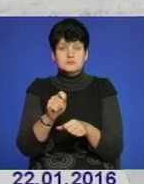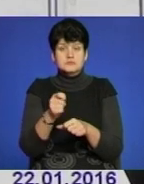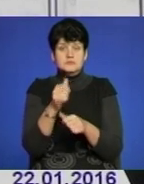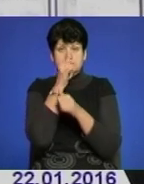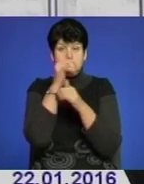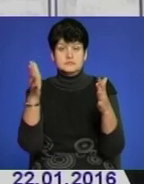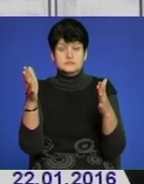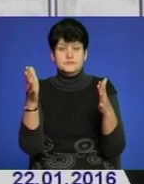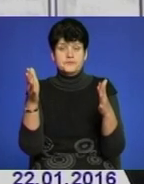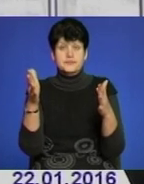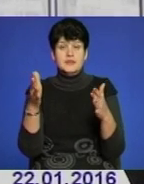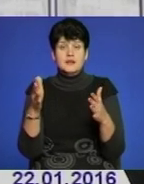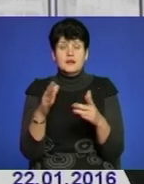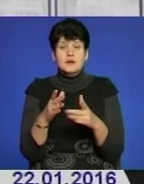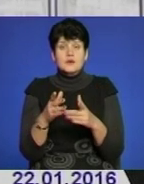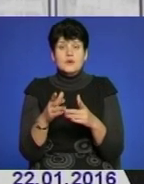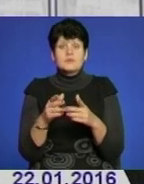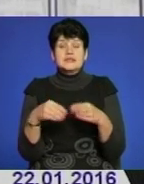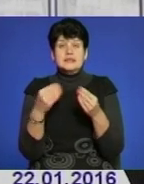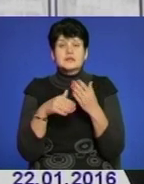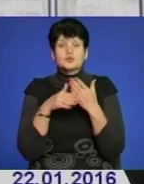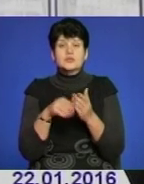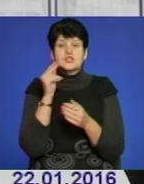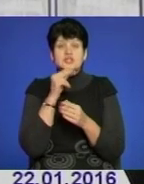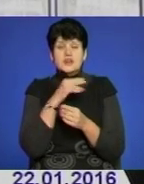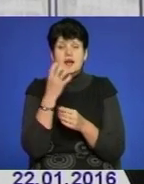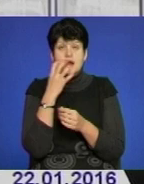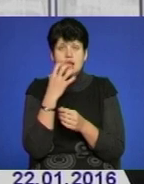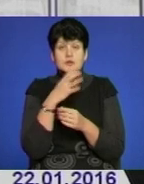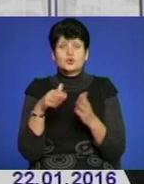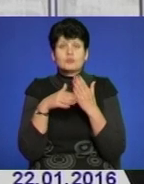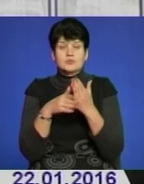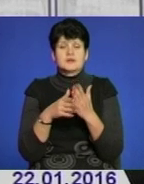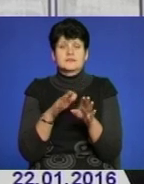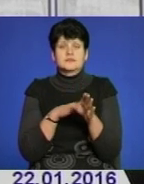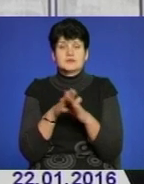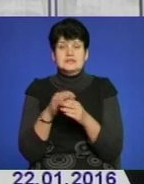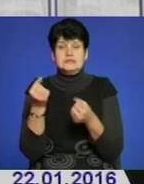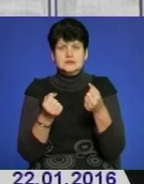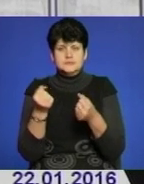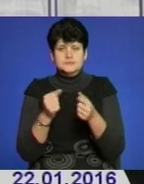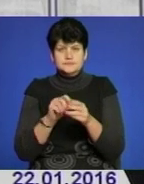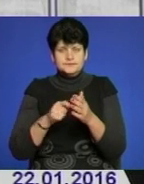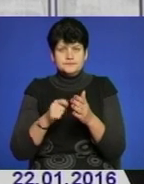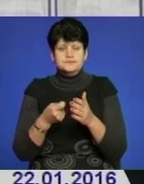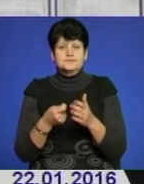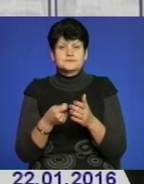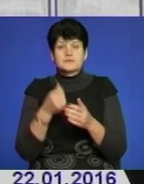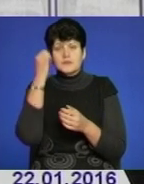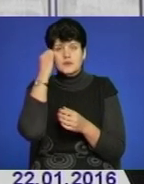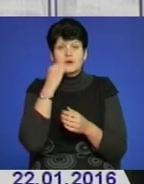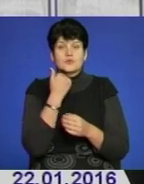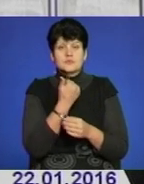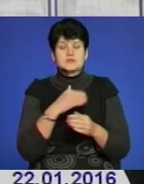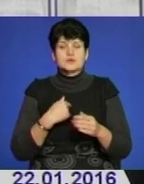марними. Надали першу, яку могли, непосильну допомогу. Чай гарячий, допомогли справитися з машиною. Дякую їм